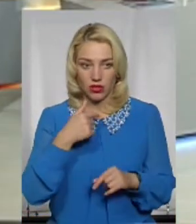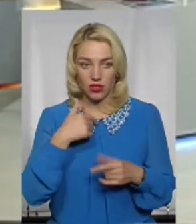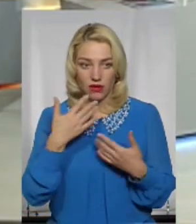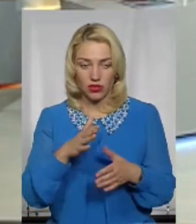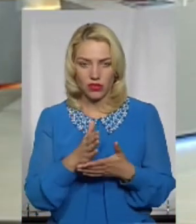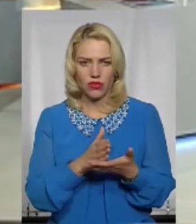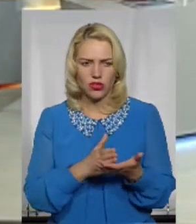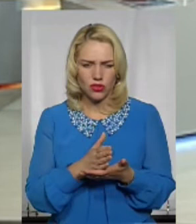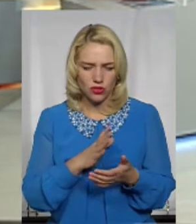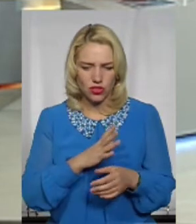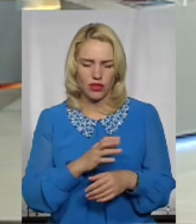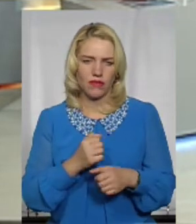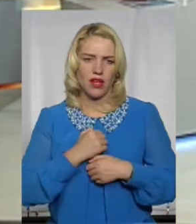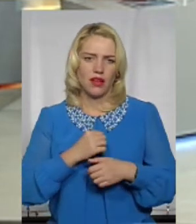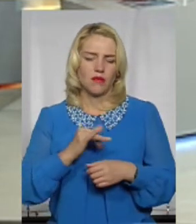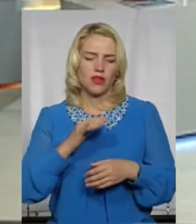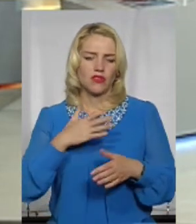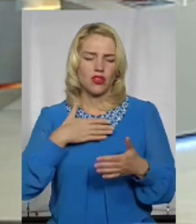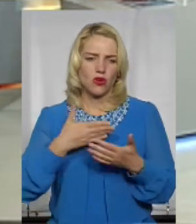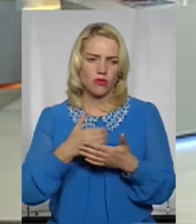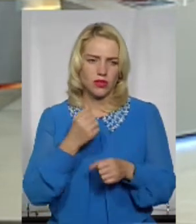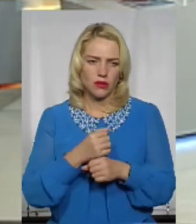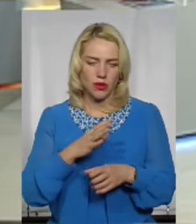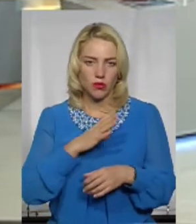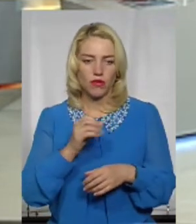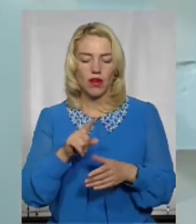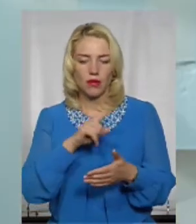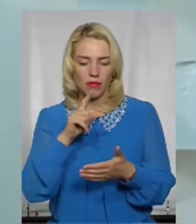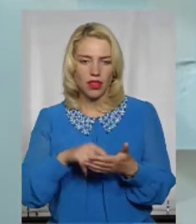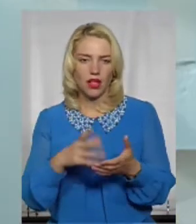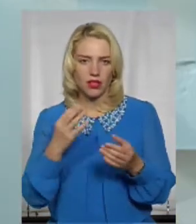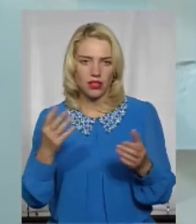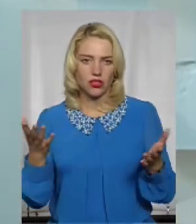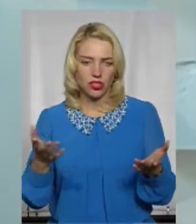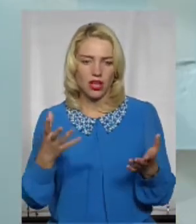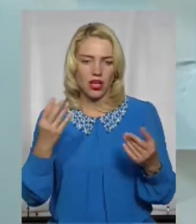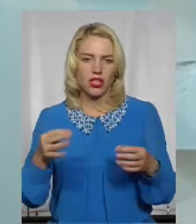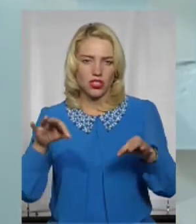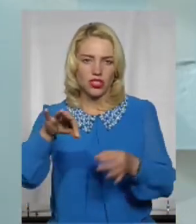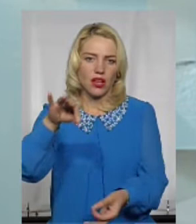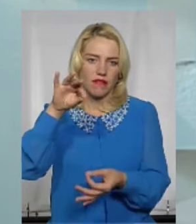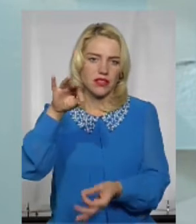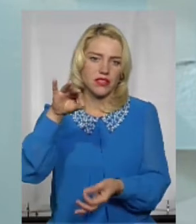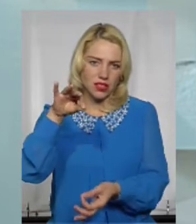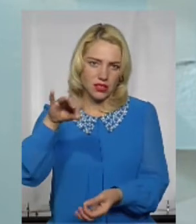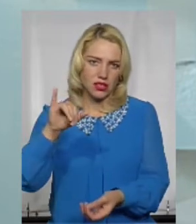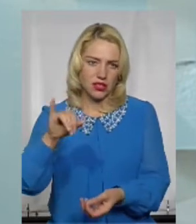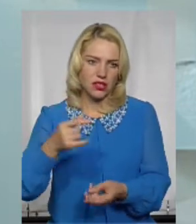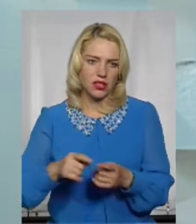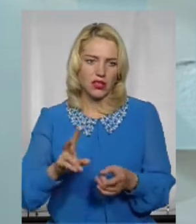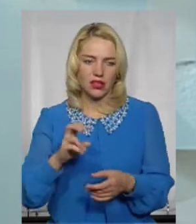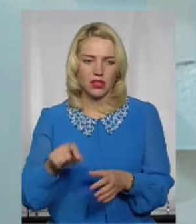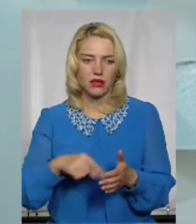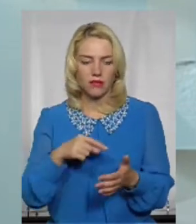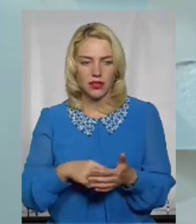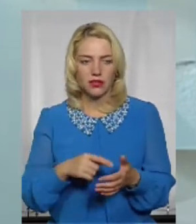вже після того вже на громадській роботі відбув. Значить, питання цього звалища ще стоїть, ще висить, значить, воно над містом, воно